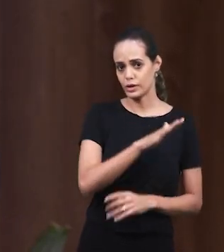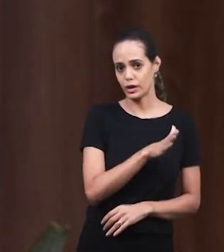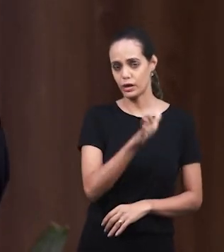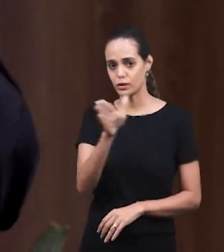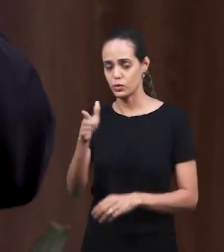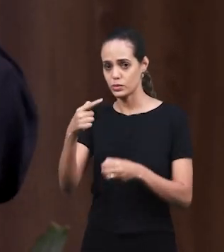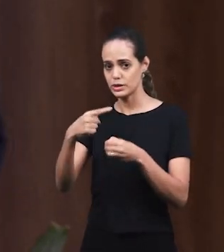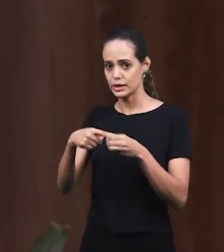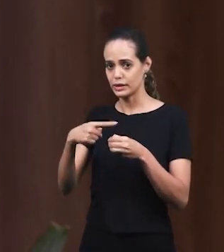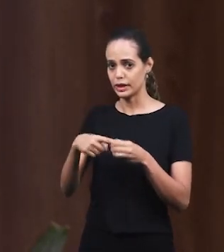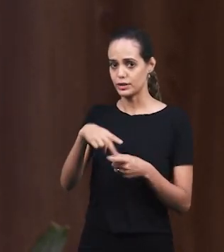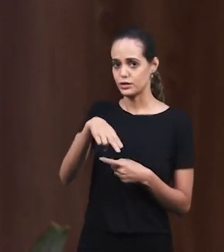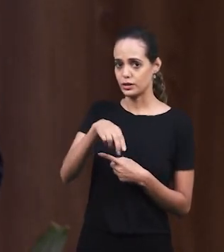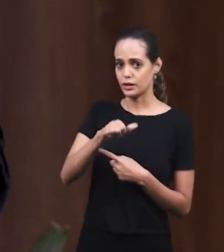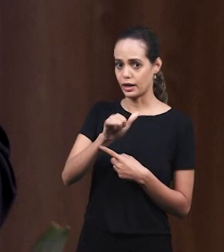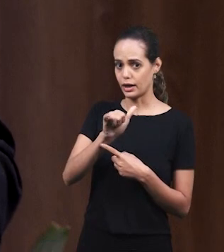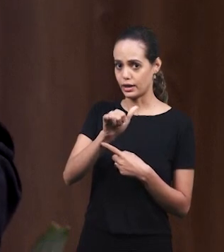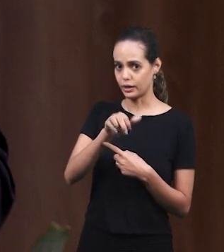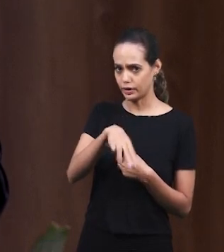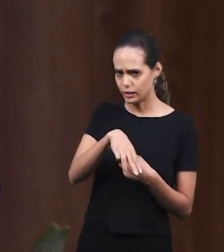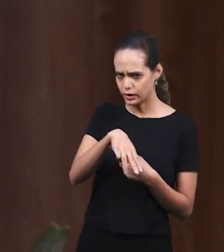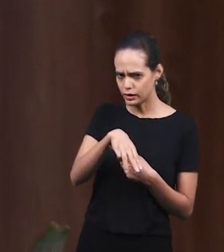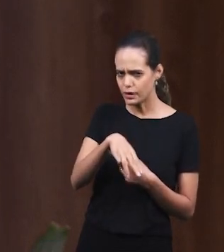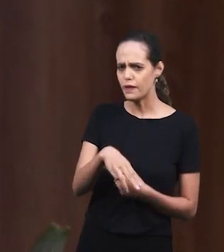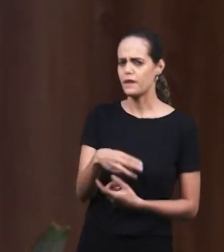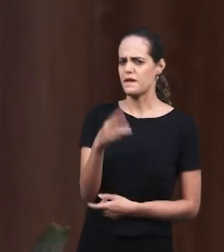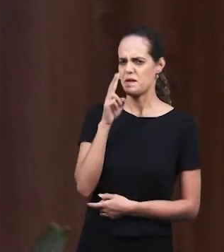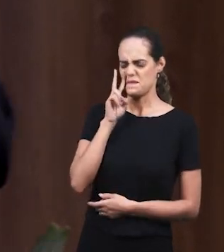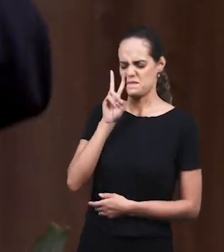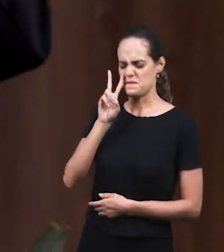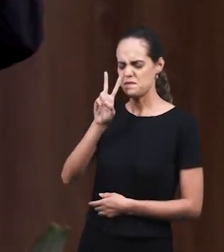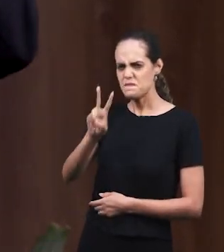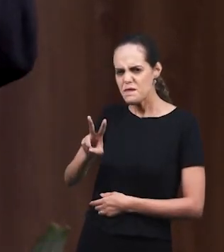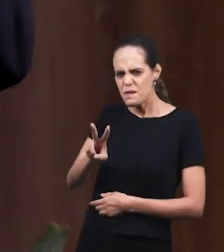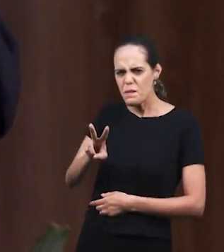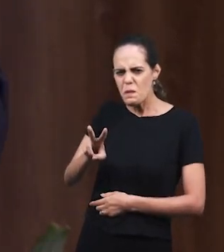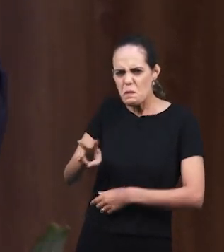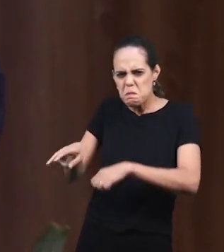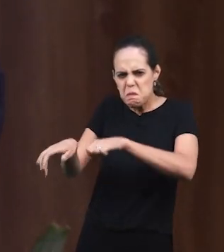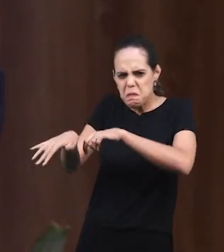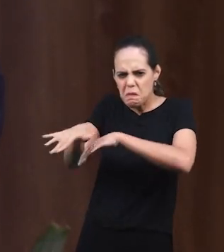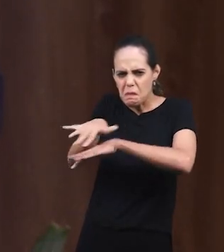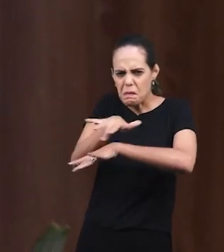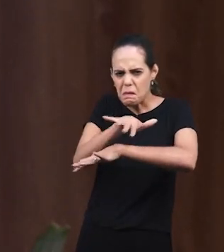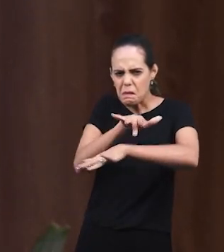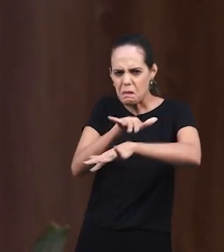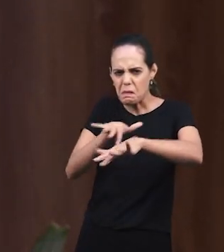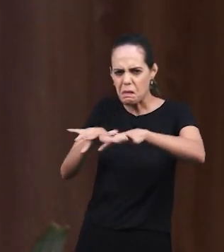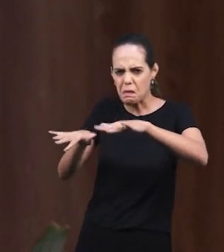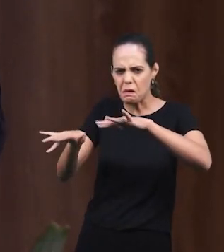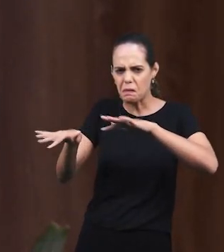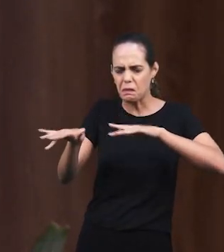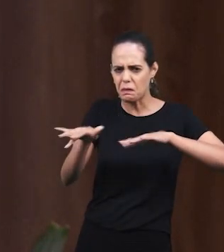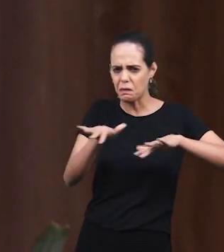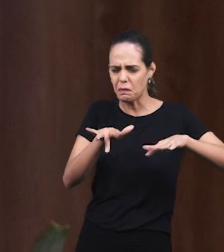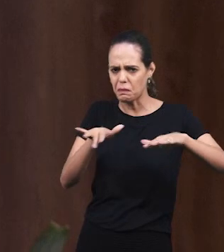Naïm, il a vu une foule qui accompagnait une veuve avec son fils